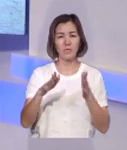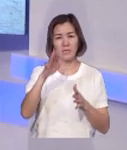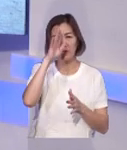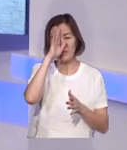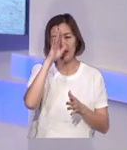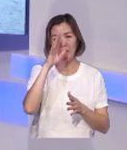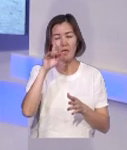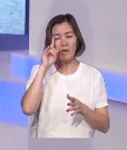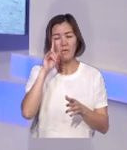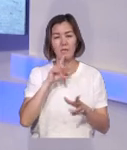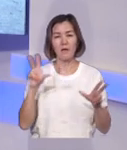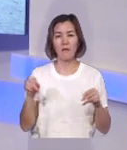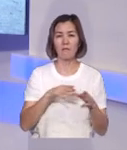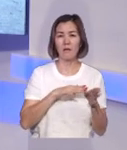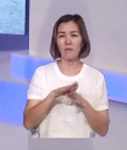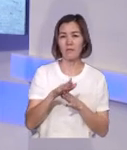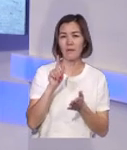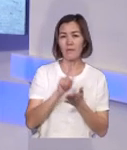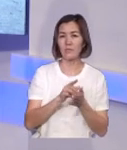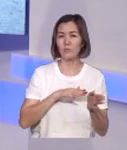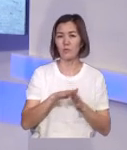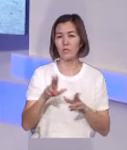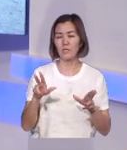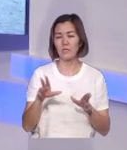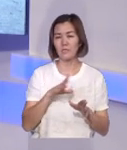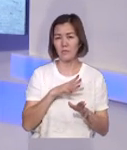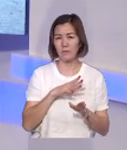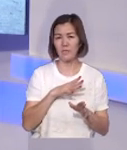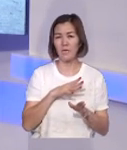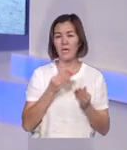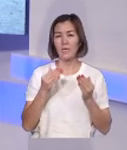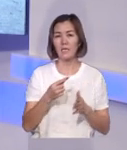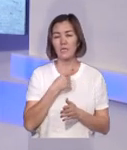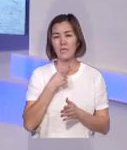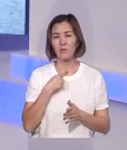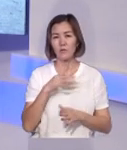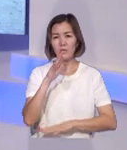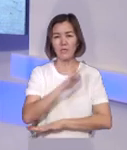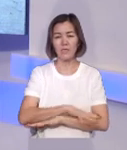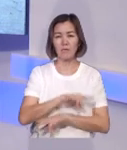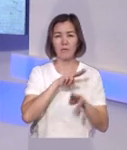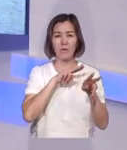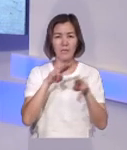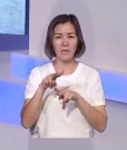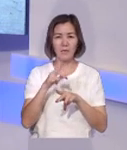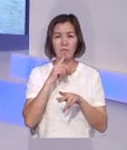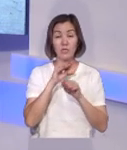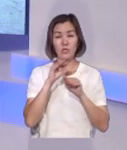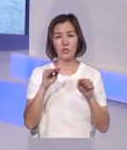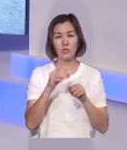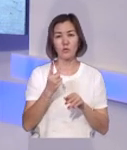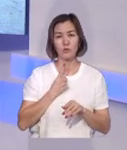ел алдында ант қабылдап, азаматтық парызын адал өтейтініне серт берді. Енді олар Талдықорғанның тәртібін қадағалап, тыныштығын